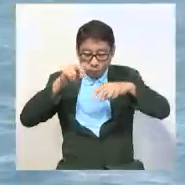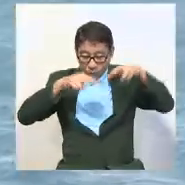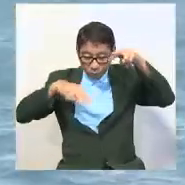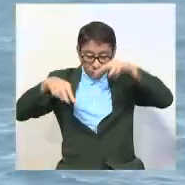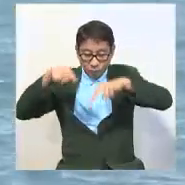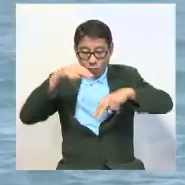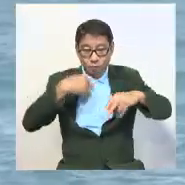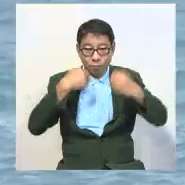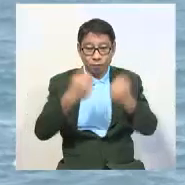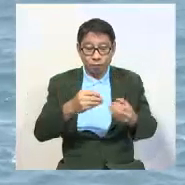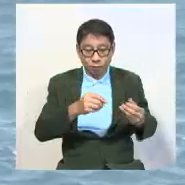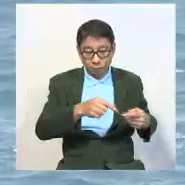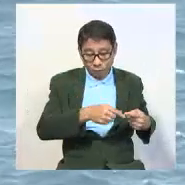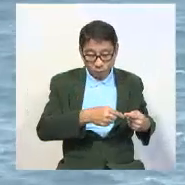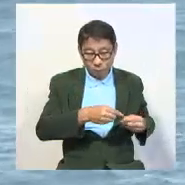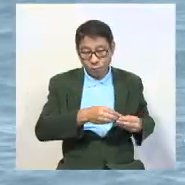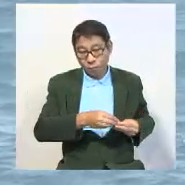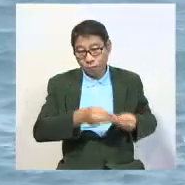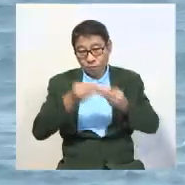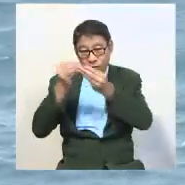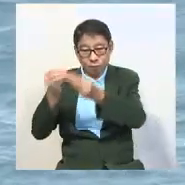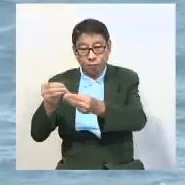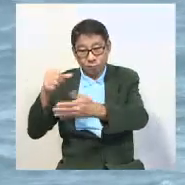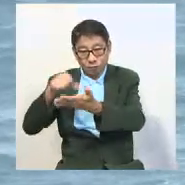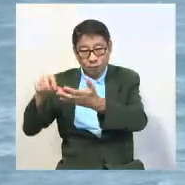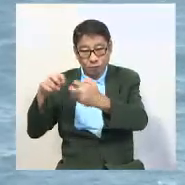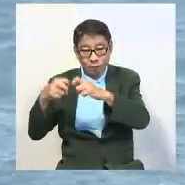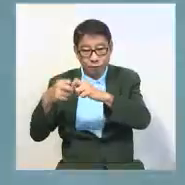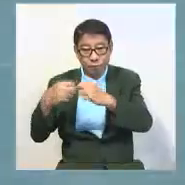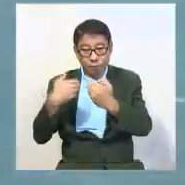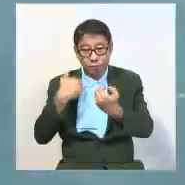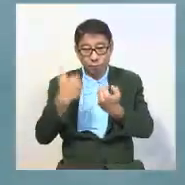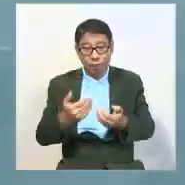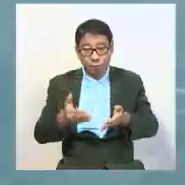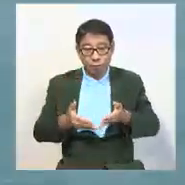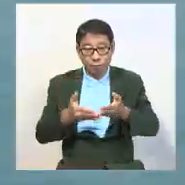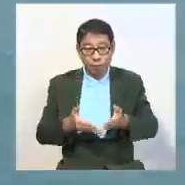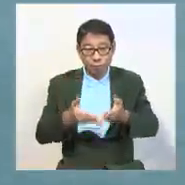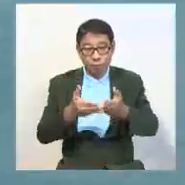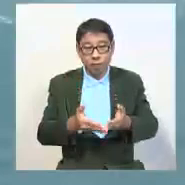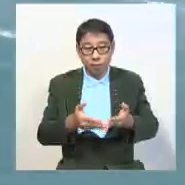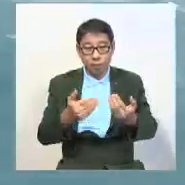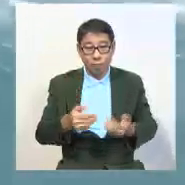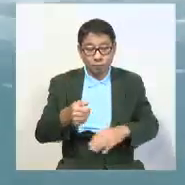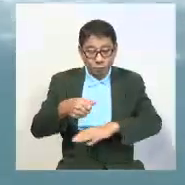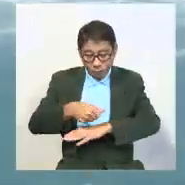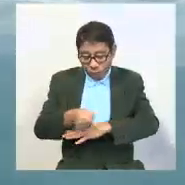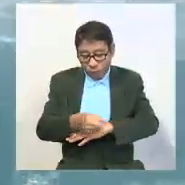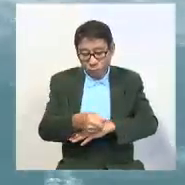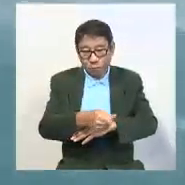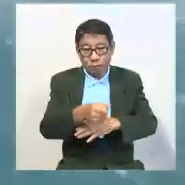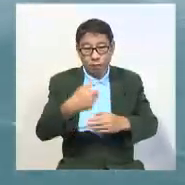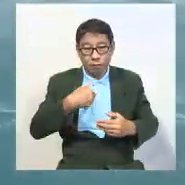ายงานส่งผลไปยังศูนย์ปฏิบัติการการแก้ไขปัญหาที่มีการนำเรือทักล้อมบูมพร้อมฉีดสเปรย์จากใน